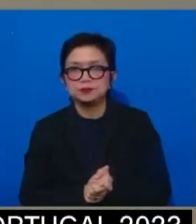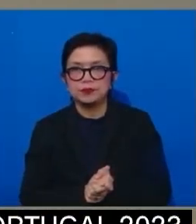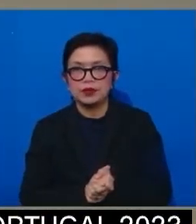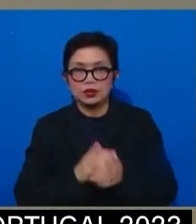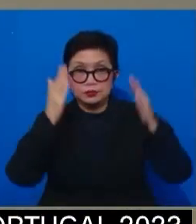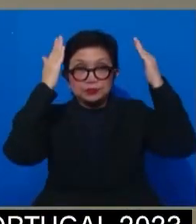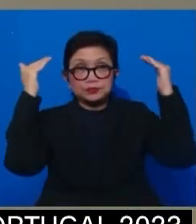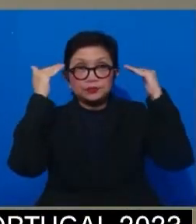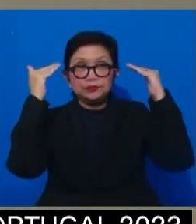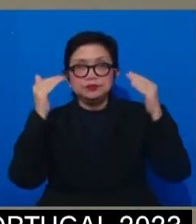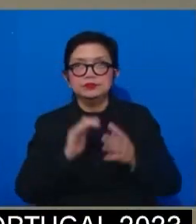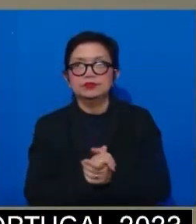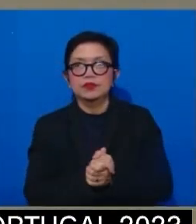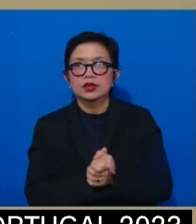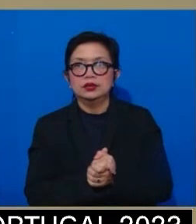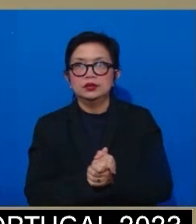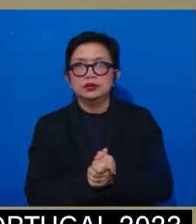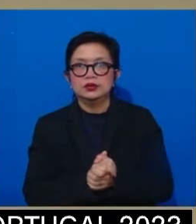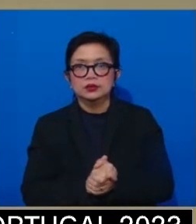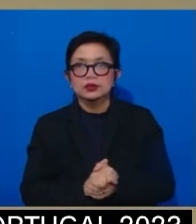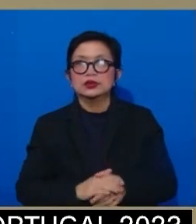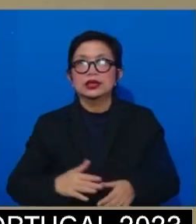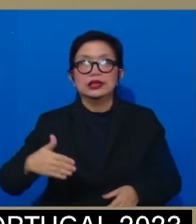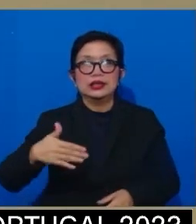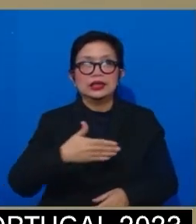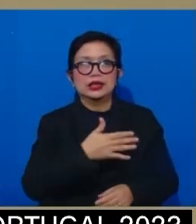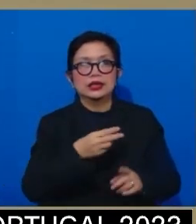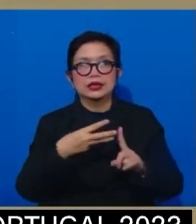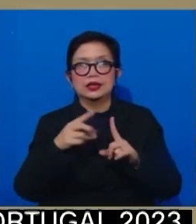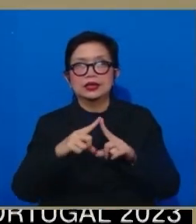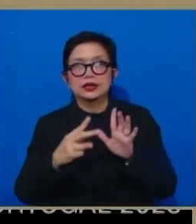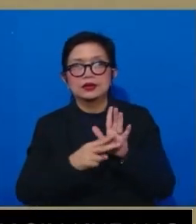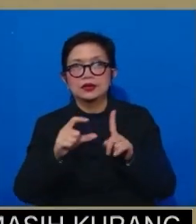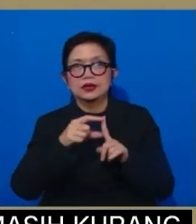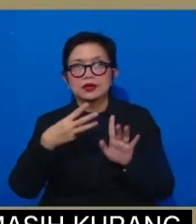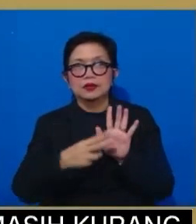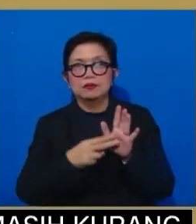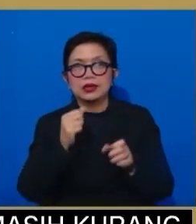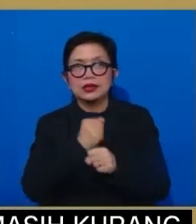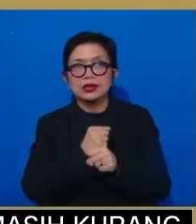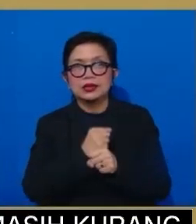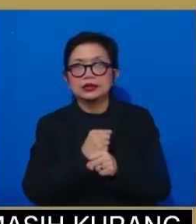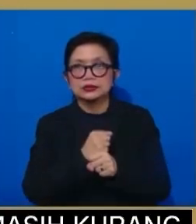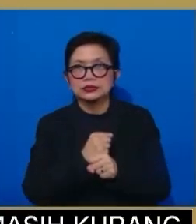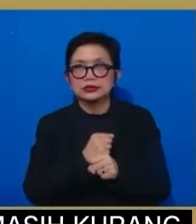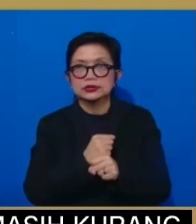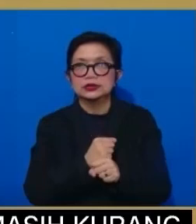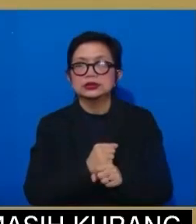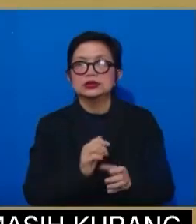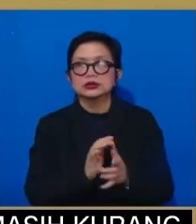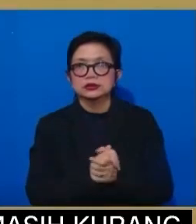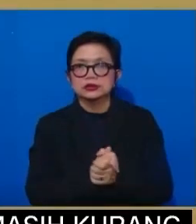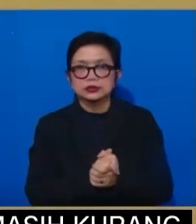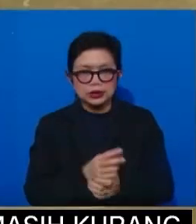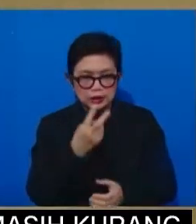garam mengisi kolam penampungan air dengan ikan bandeng. Selain untuk kebutuhan lauk, ternyata ikan bandeng yang ada di kolam juga bisa menjadi